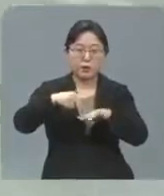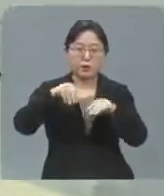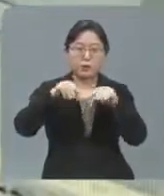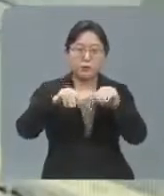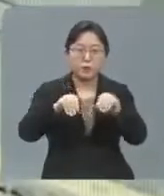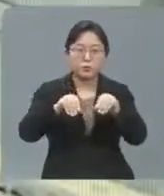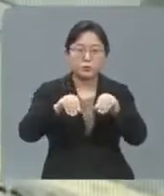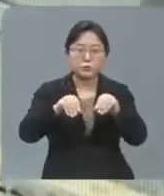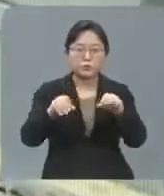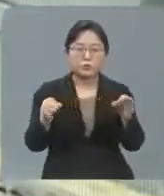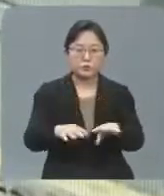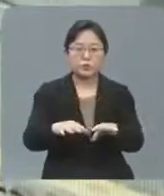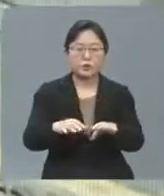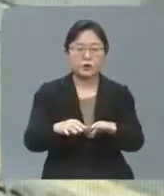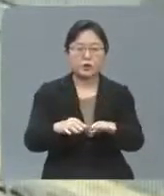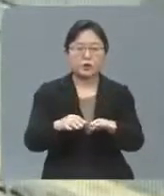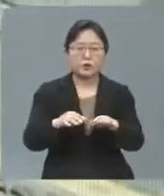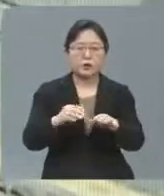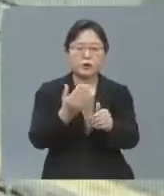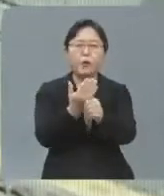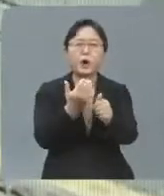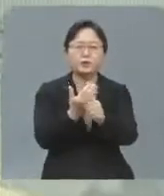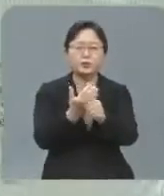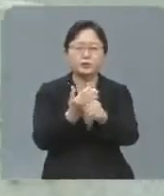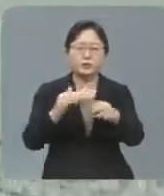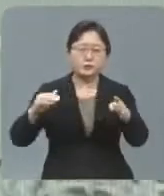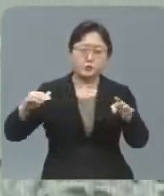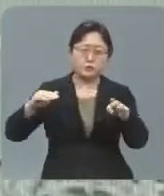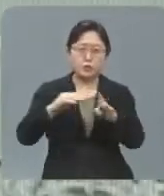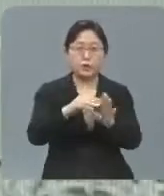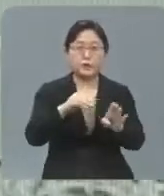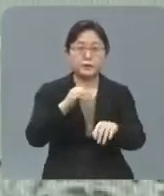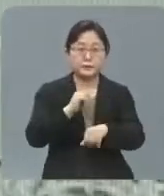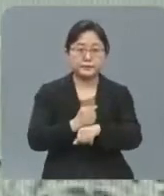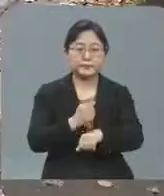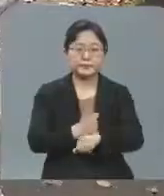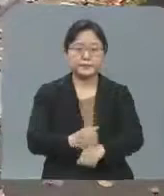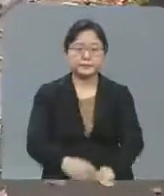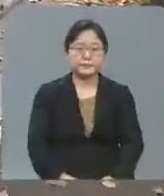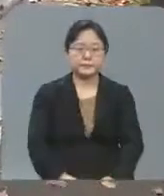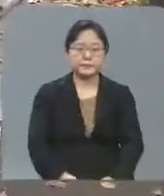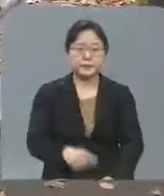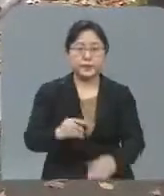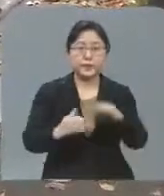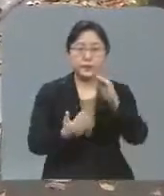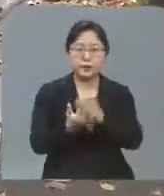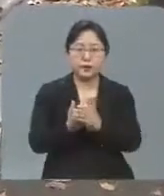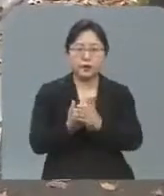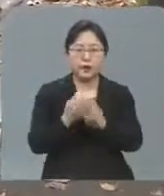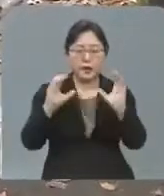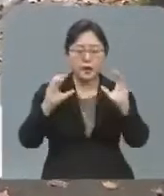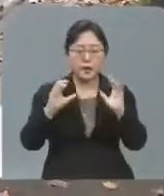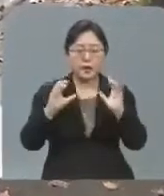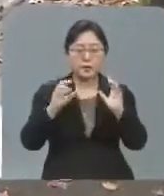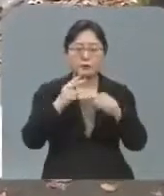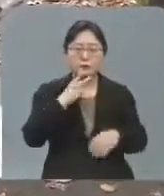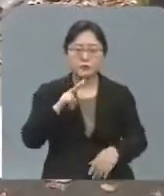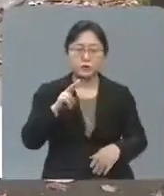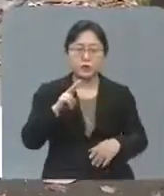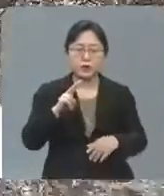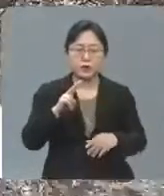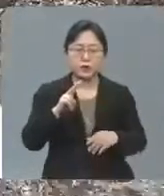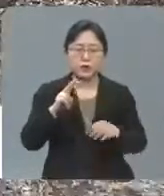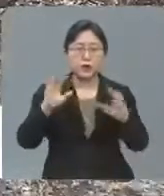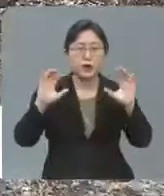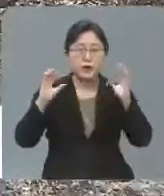있는 순간 1 가져올 양 의 화 물체가 그대로 직진 합니다 이 사고로 유모차에 타고 있던 자녀 2명